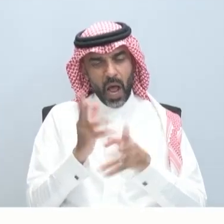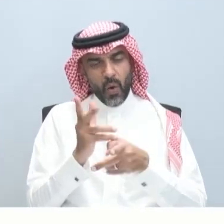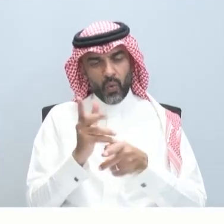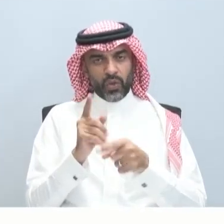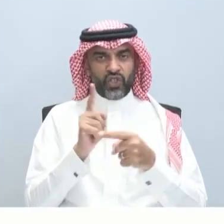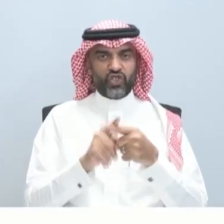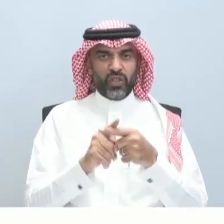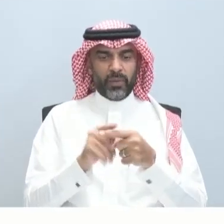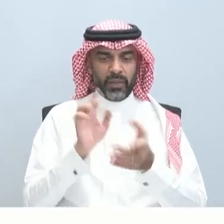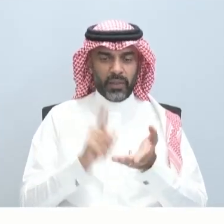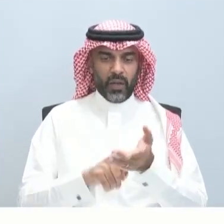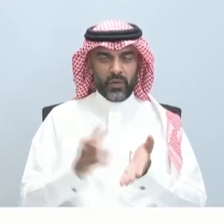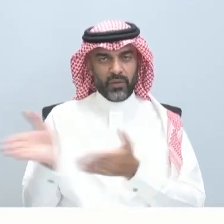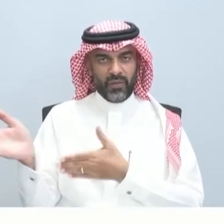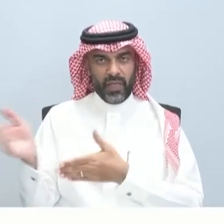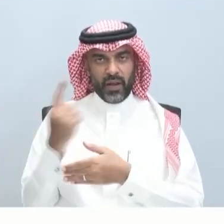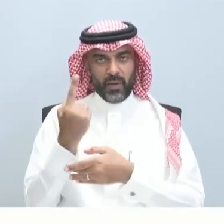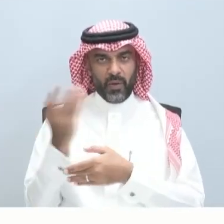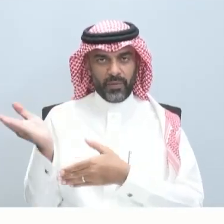واجيبه على السؤال الاول